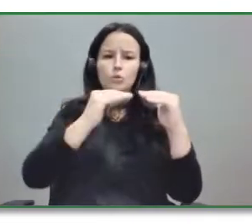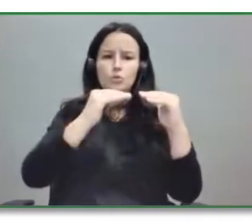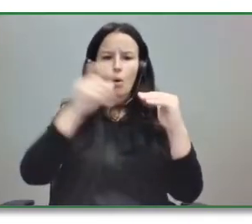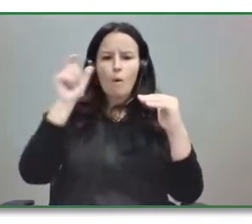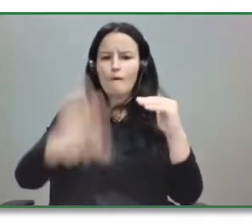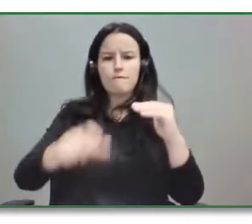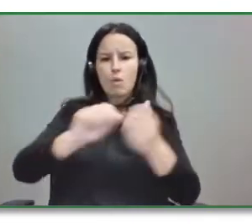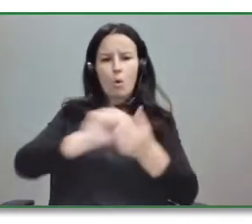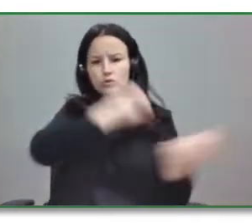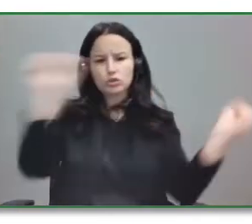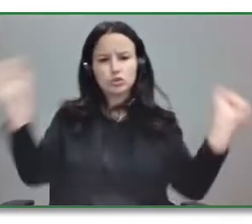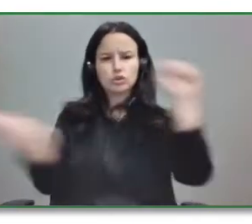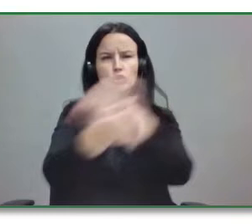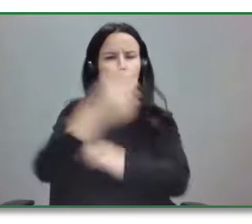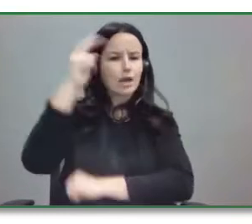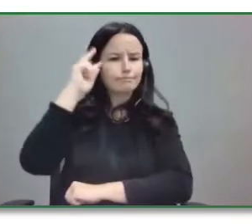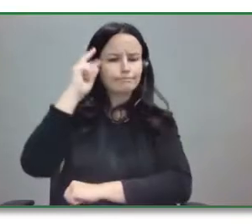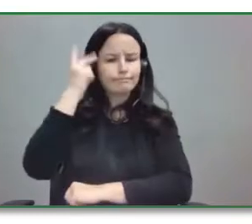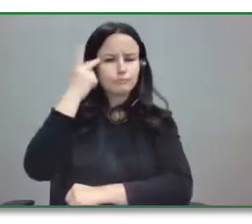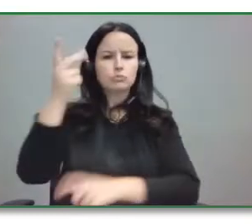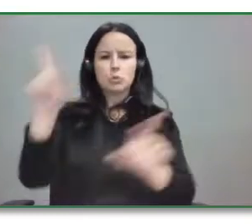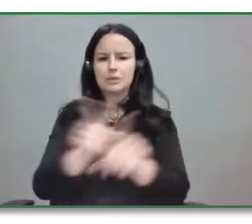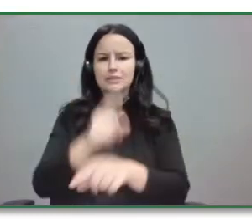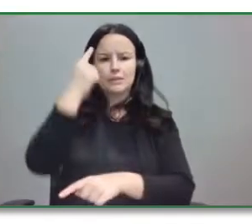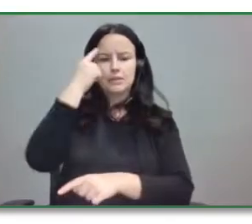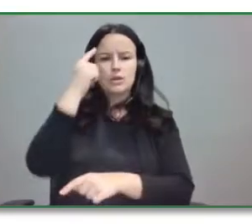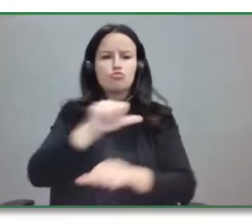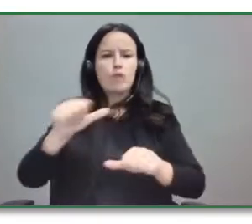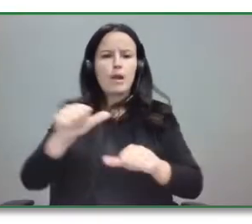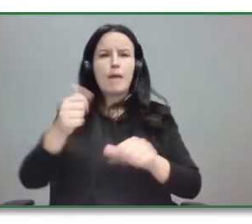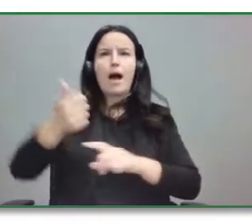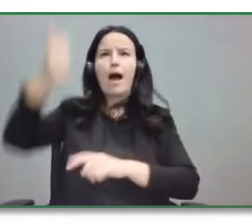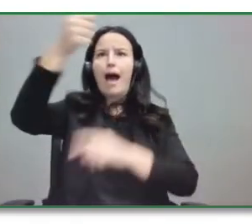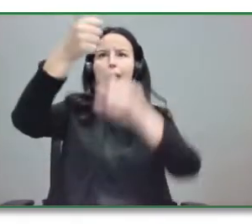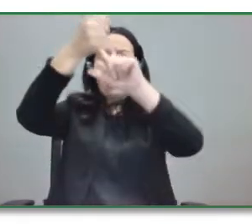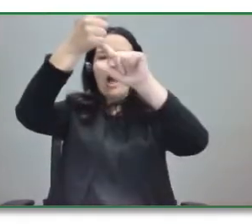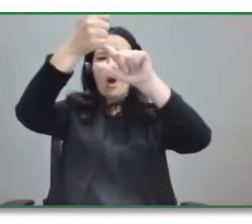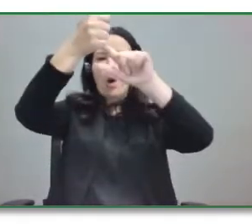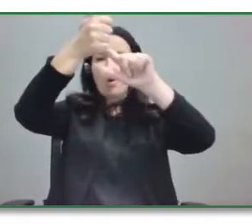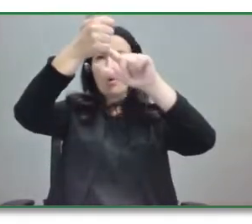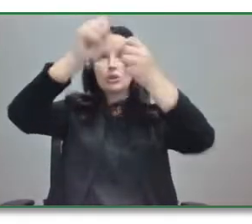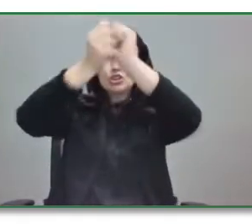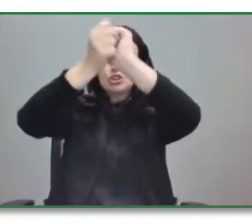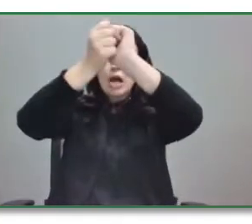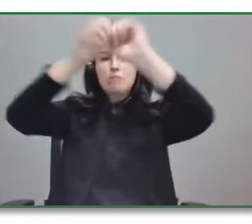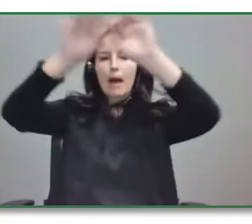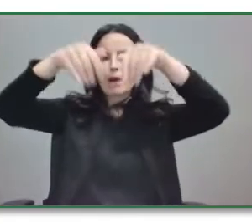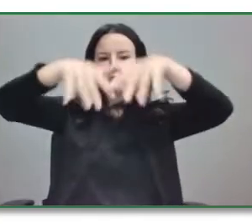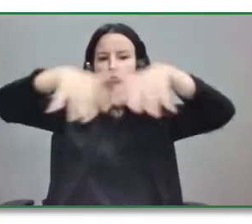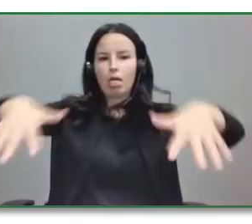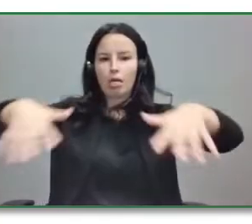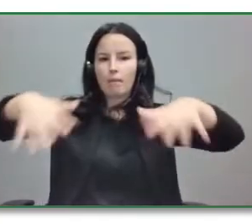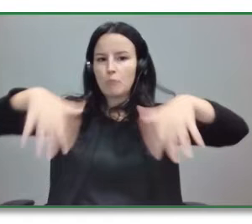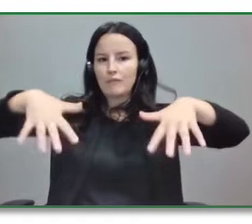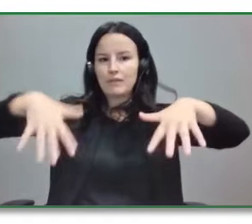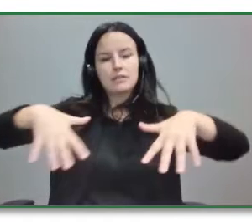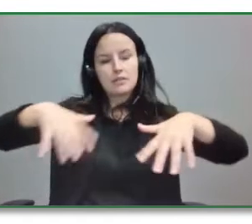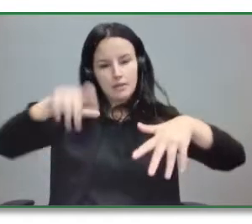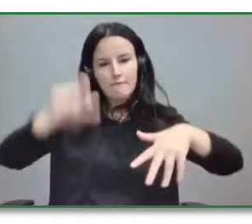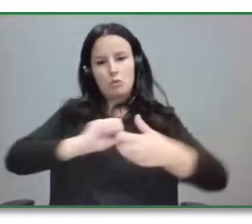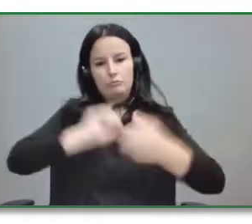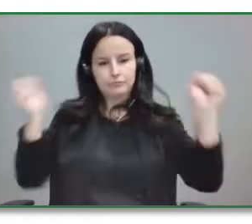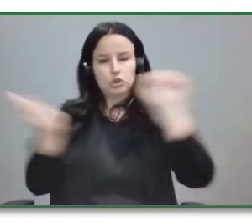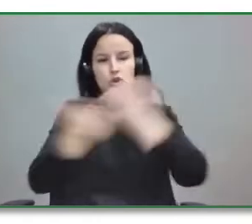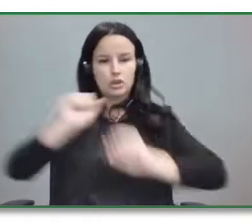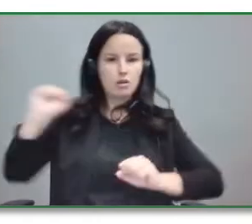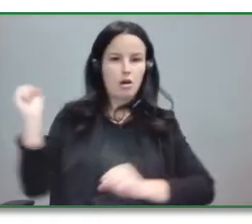une adhésion plus haut niveau. Si ça ne commence pas en haut, ça ne se produira, ce ne sera pas durable. Ensuite, connaissance